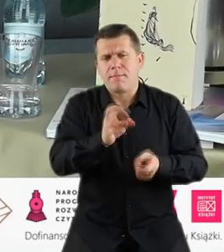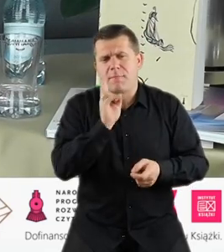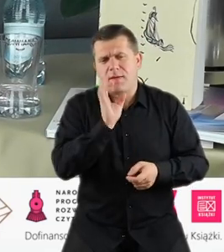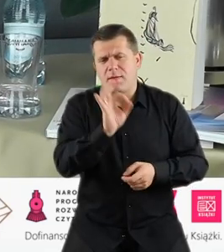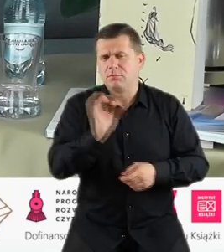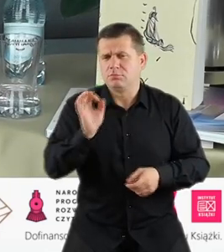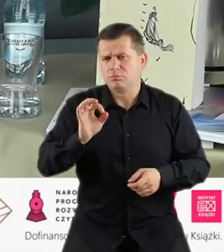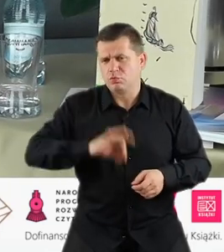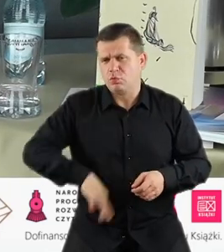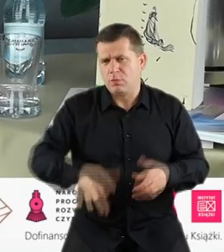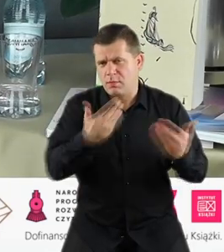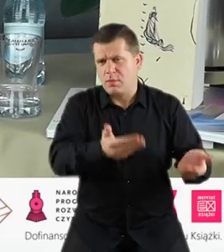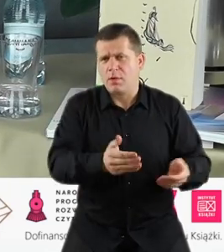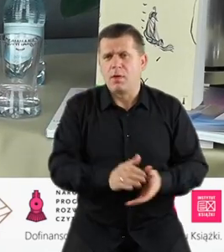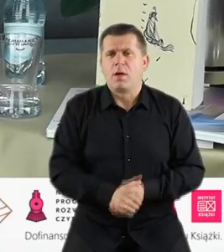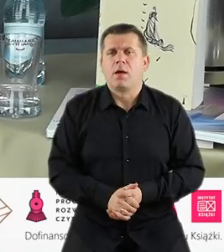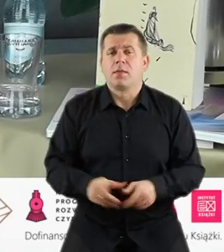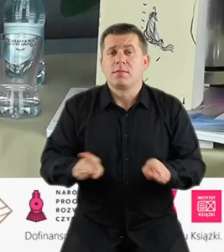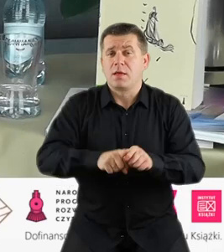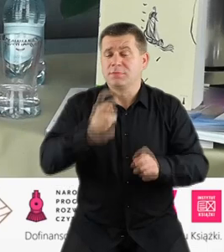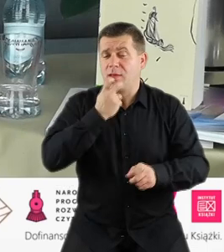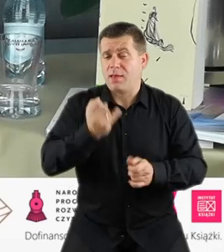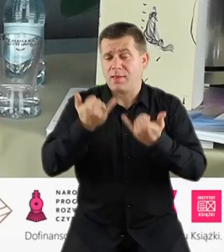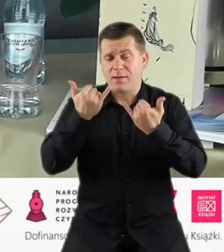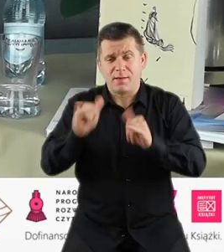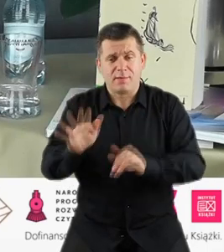a zupełnie inną energię ma